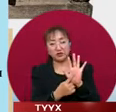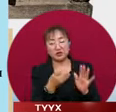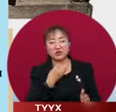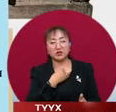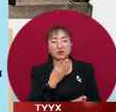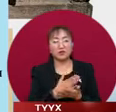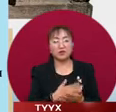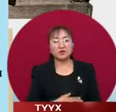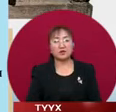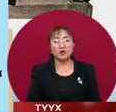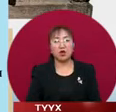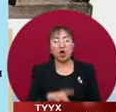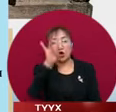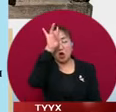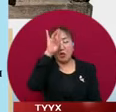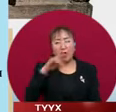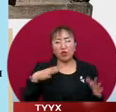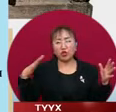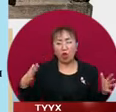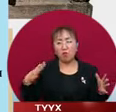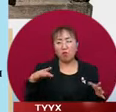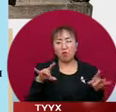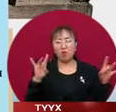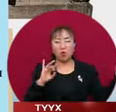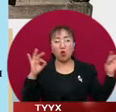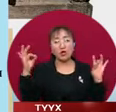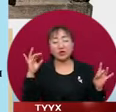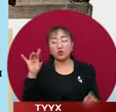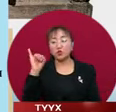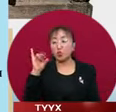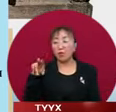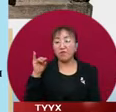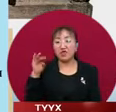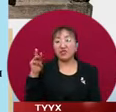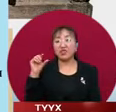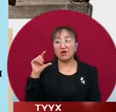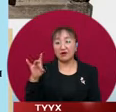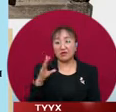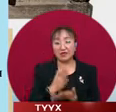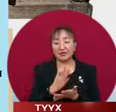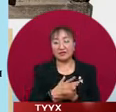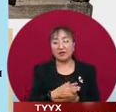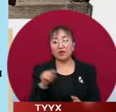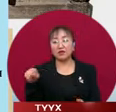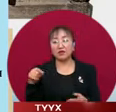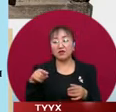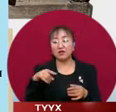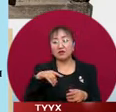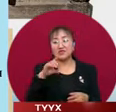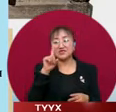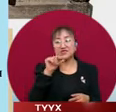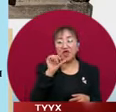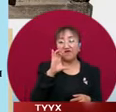том бурхан бол Юпитер байсан байна. Юпитер нь Грекийн Зевс бурхантай адилхан их тэнгэрийн бурхан гэж үздэг байсан